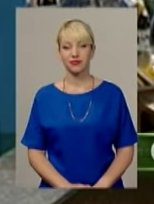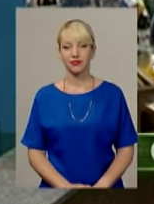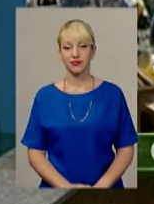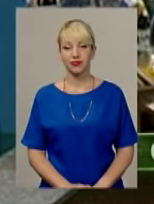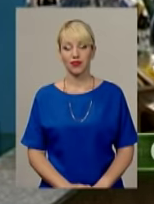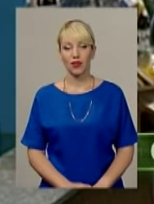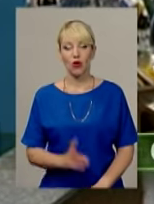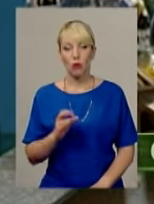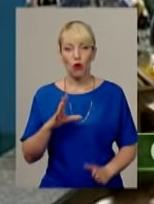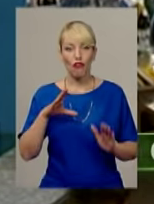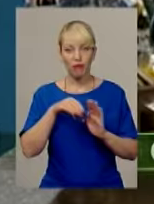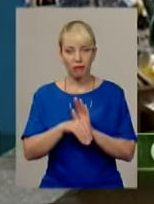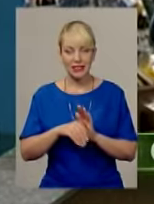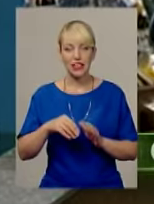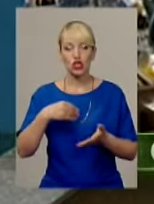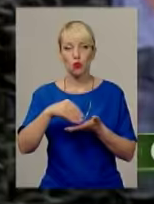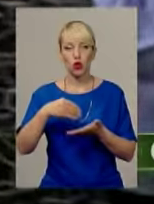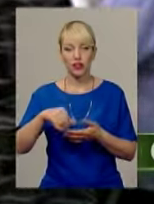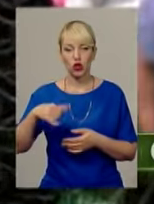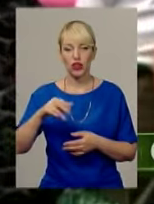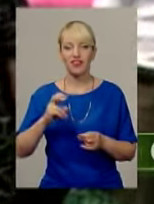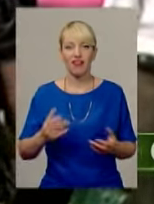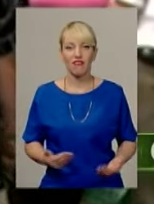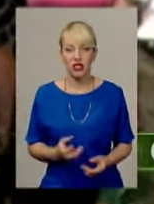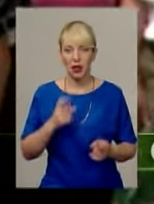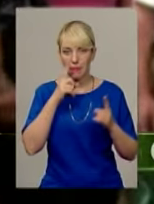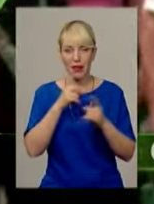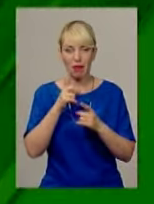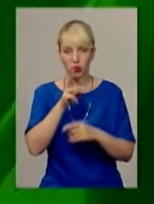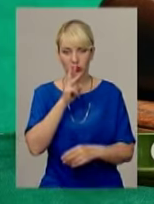Про вміст споживчого кошика або як вижити на мінімальну зарплату.